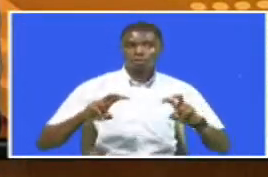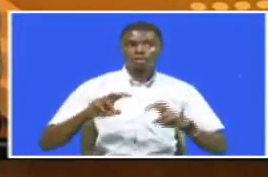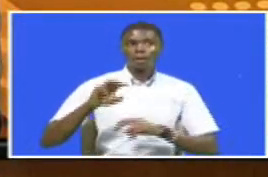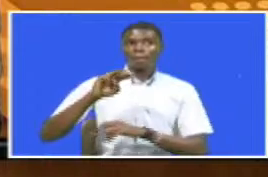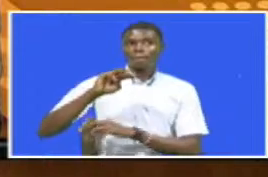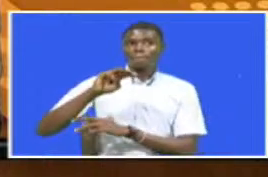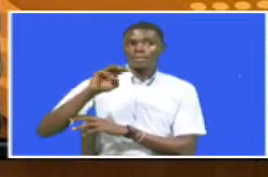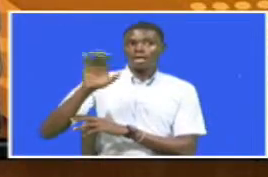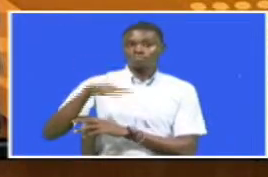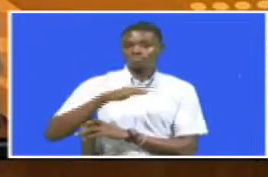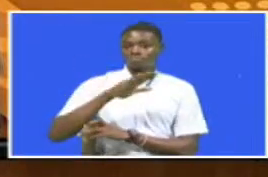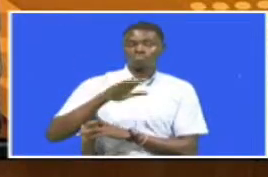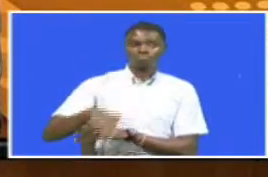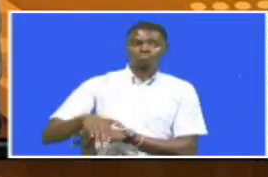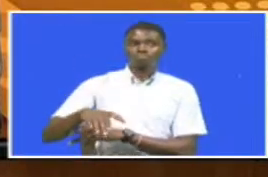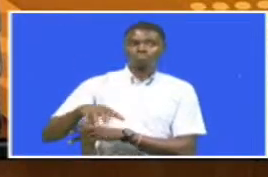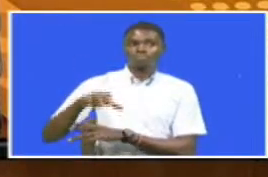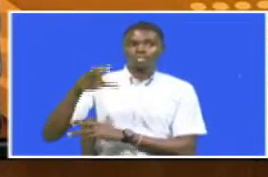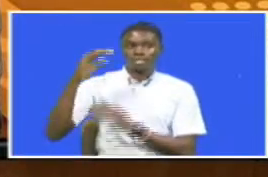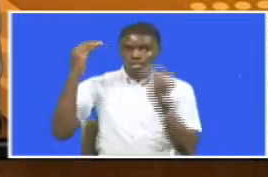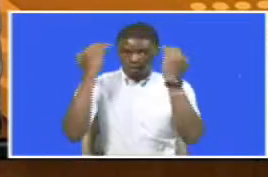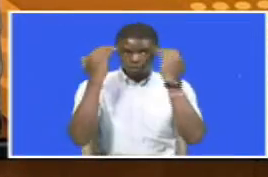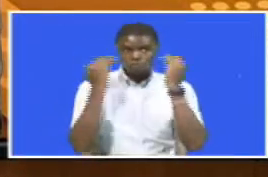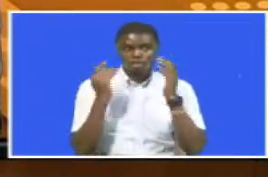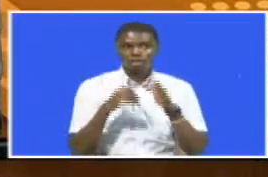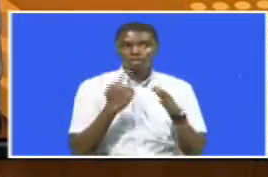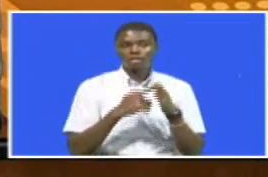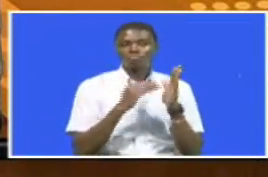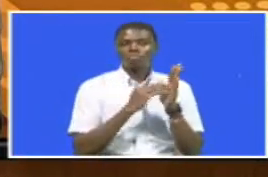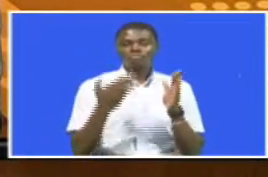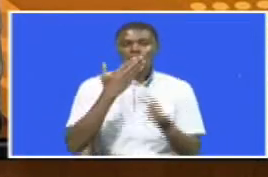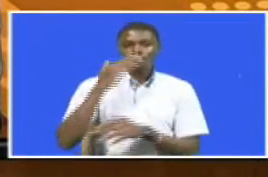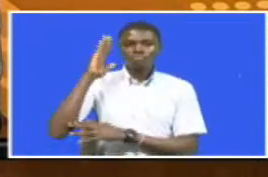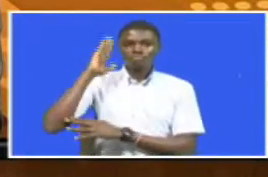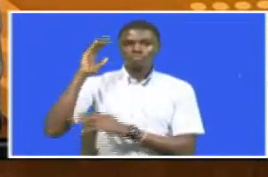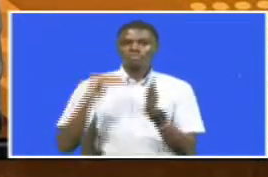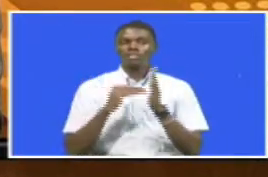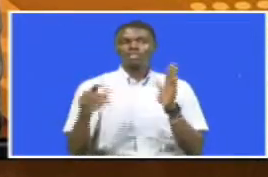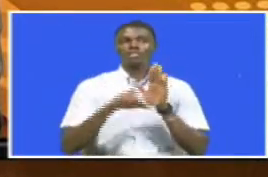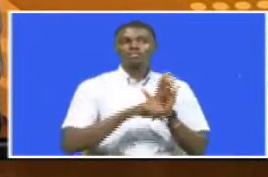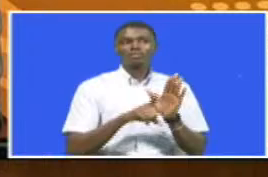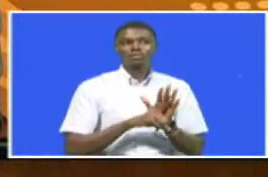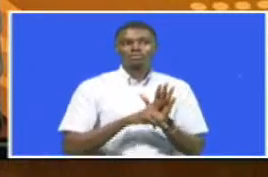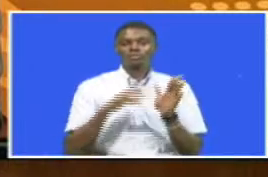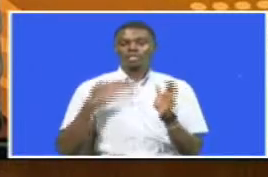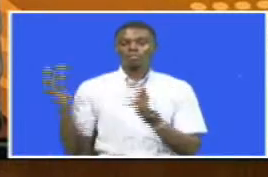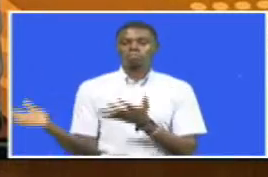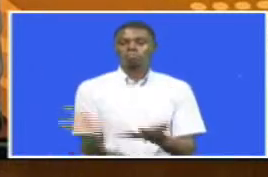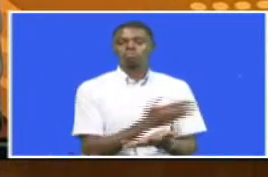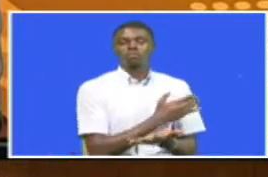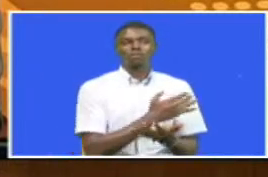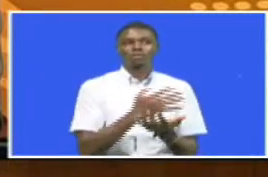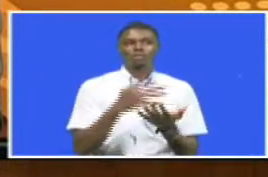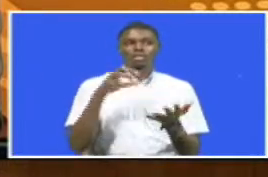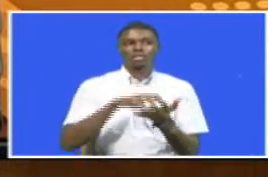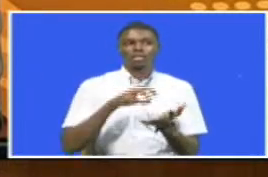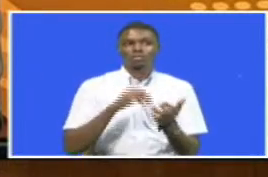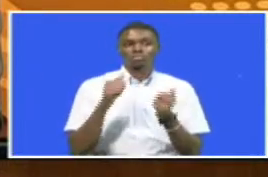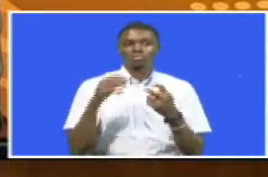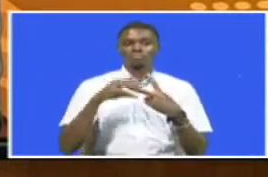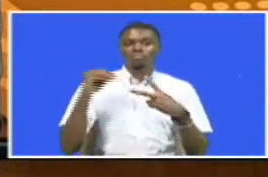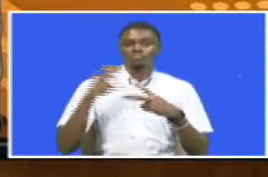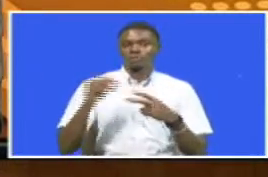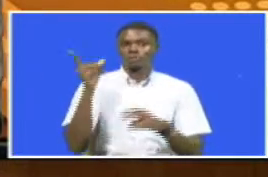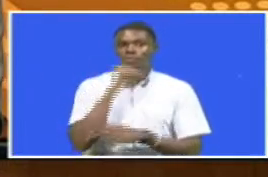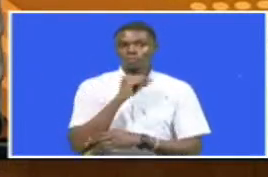ya Nakuru na hatimaye kuapishwa kinyume na agizo la mahakama la kutupilia mbali orodha ya kwanza ya mawaziri ambao wameteuliwa